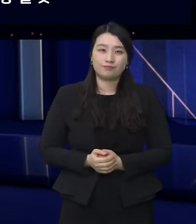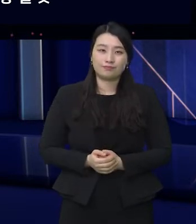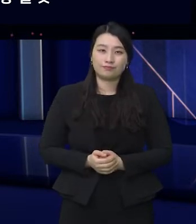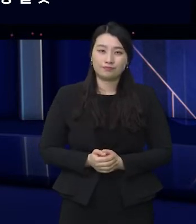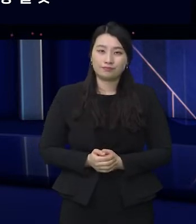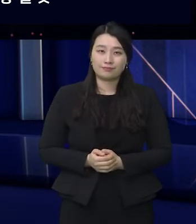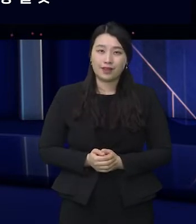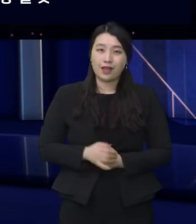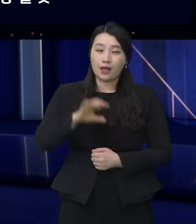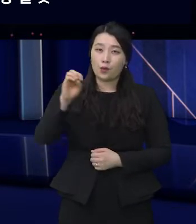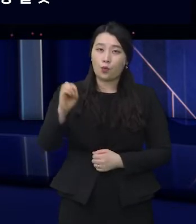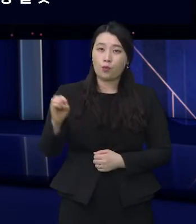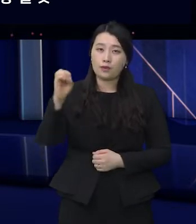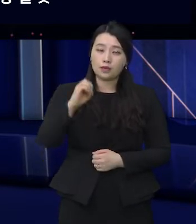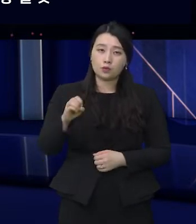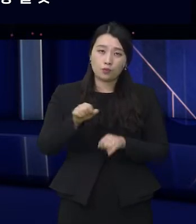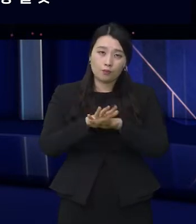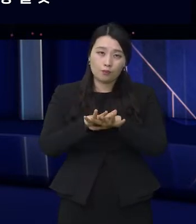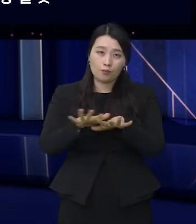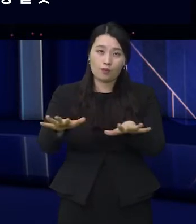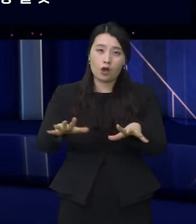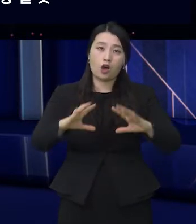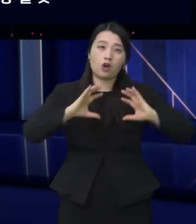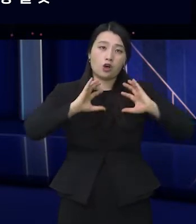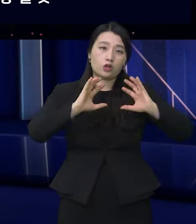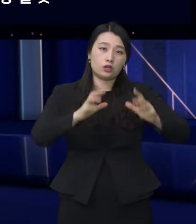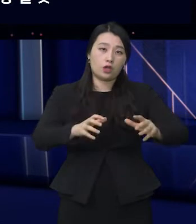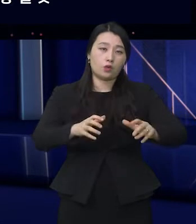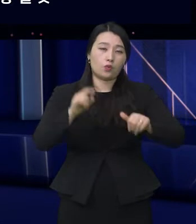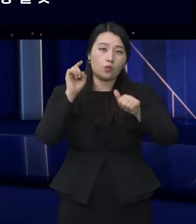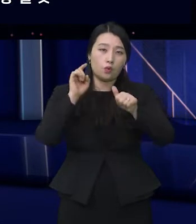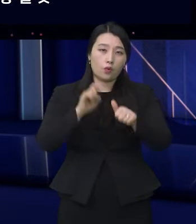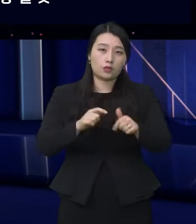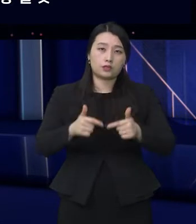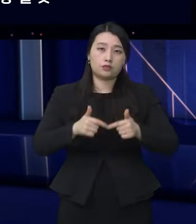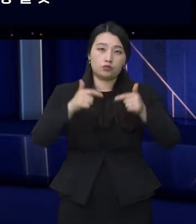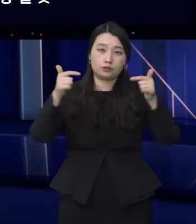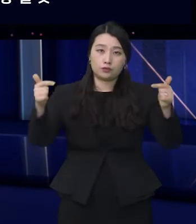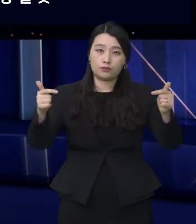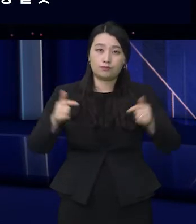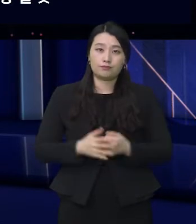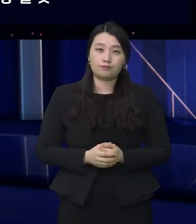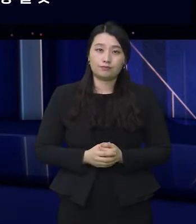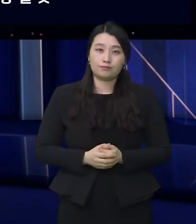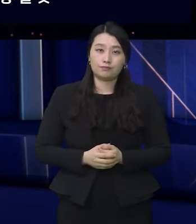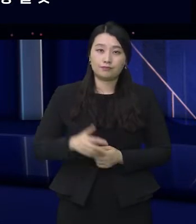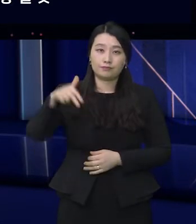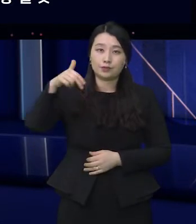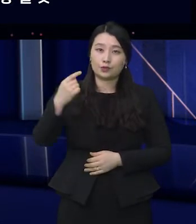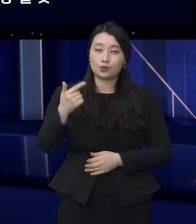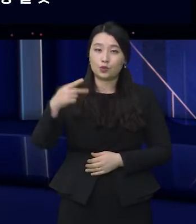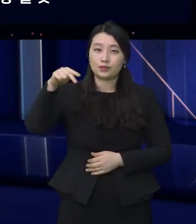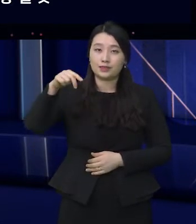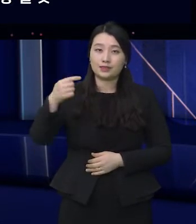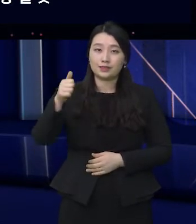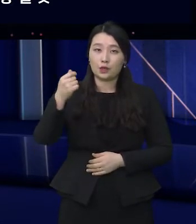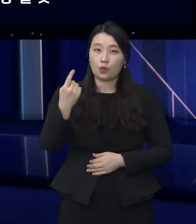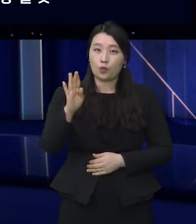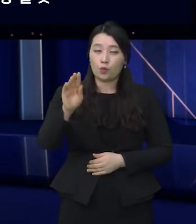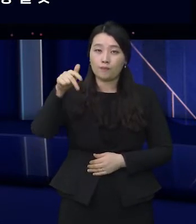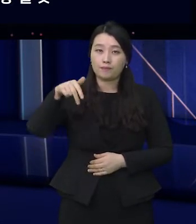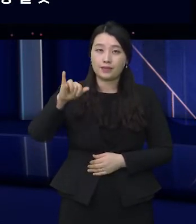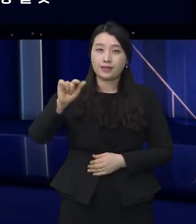우미 그런 변이가 퍼지면서 어 전 세계적으로 확진 자가 늘어나고 있습니다 존 수 없게 에서